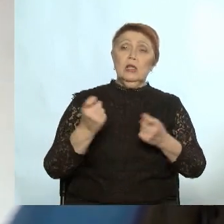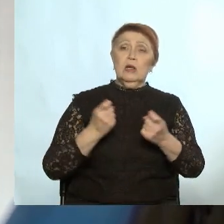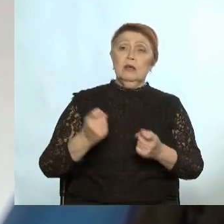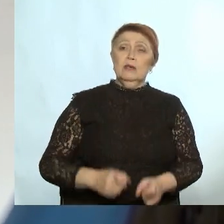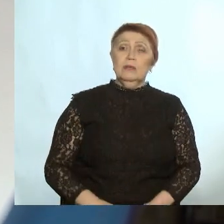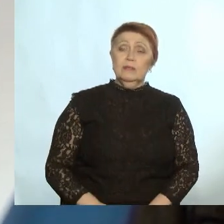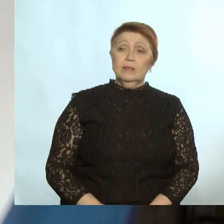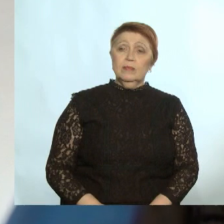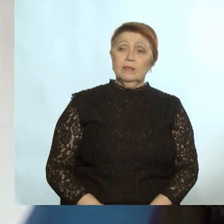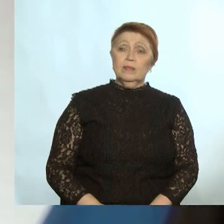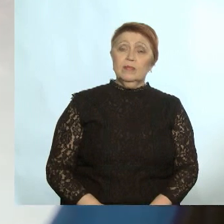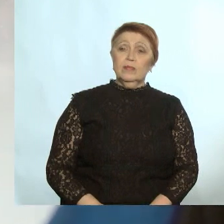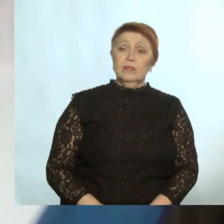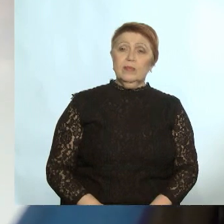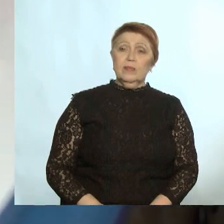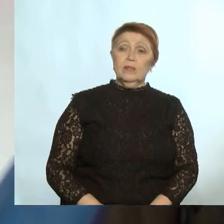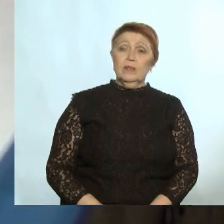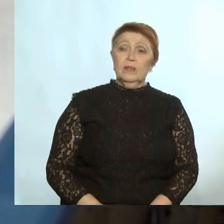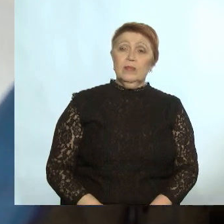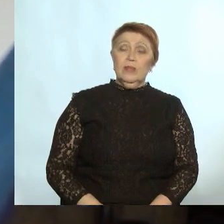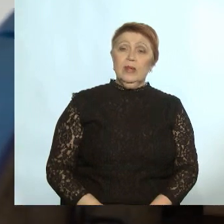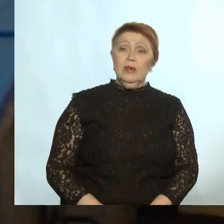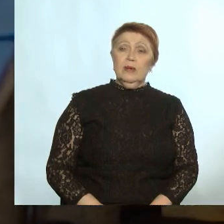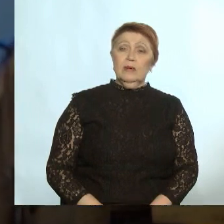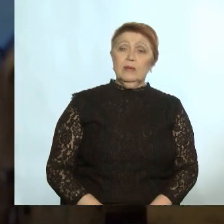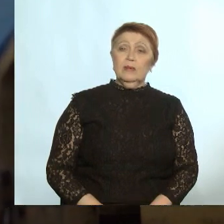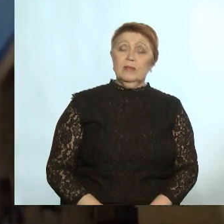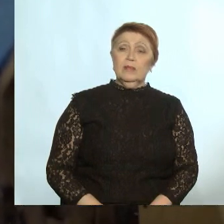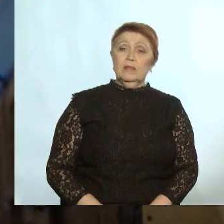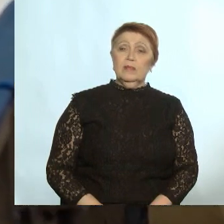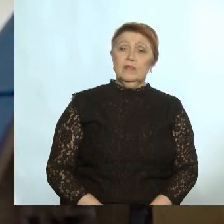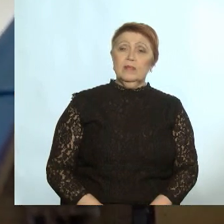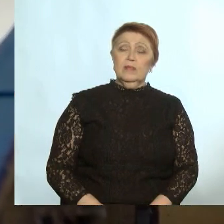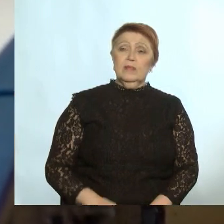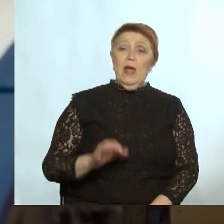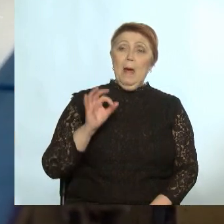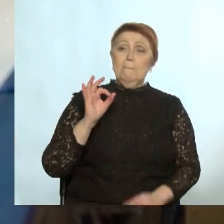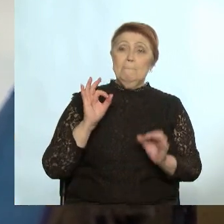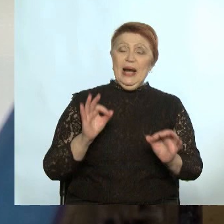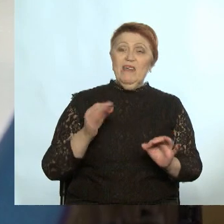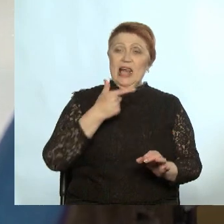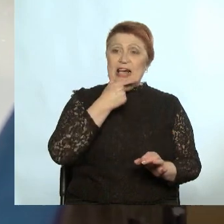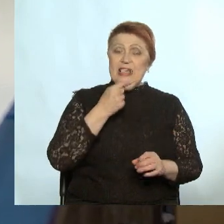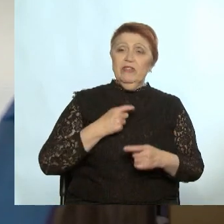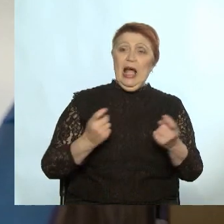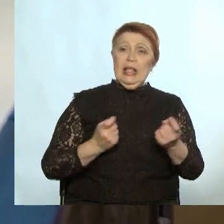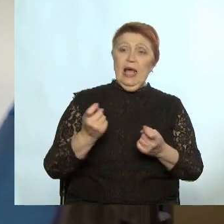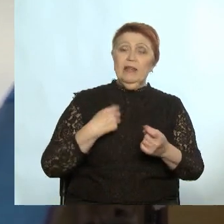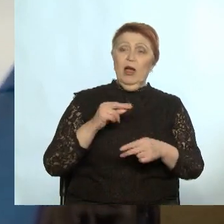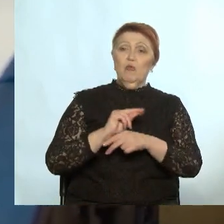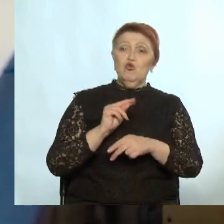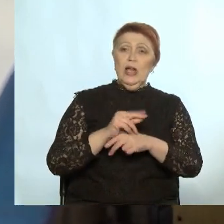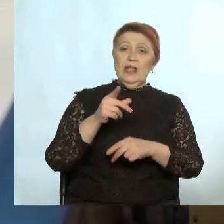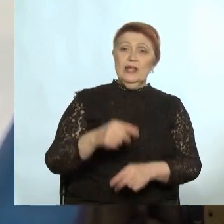развернуты, вас снимает скрытая камера. Понял, Молчанов? Правильное катание, хорошее, не хромаем, понял? Не изображаем